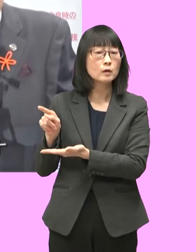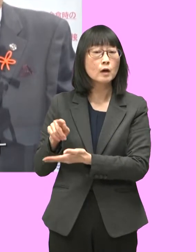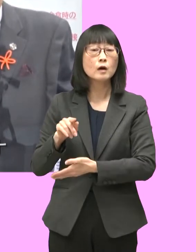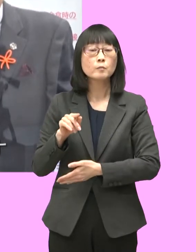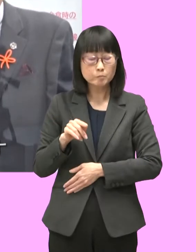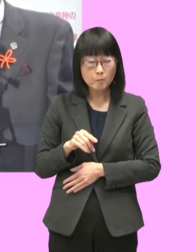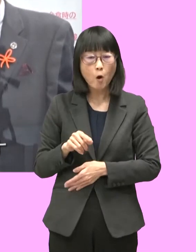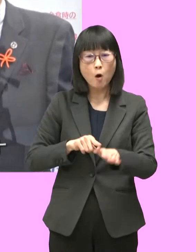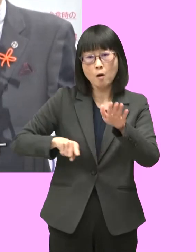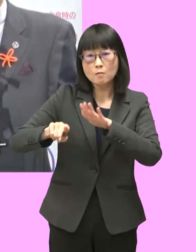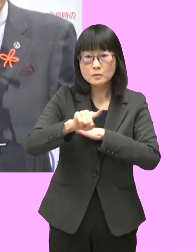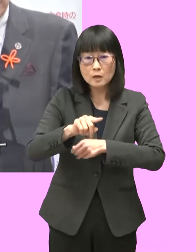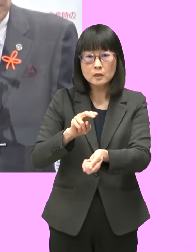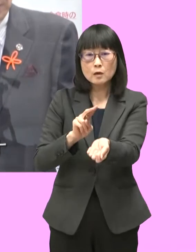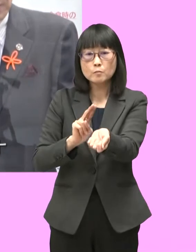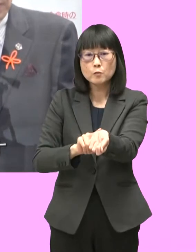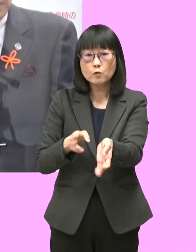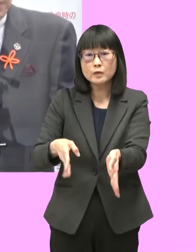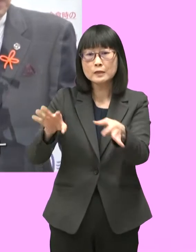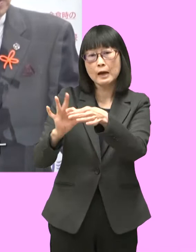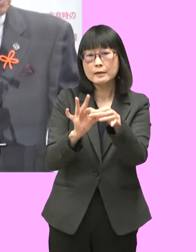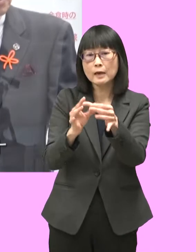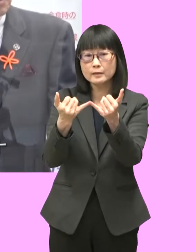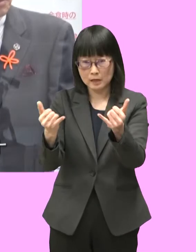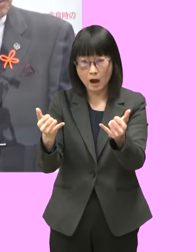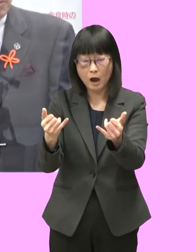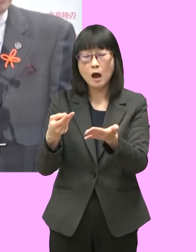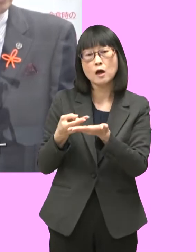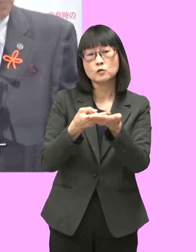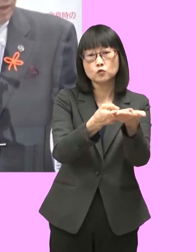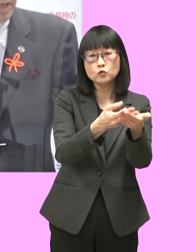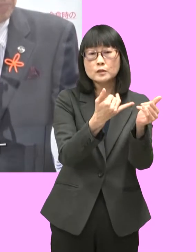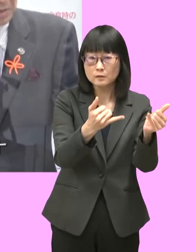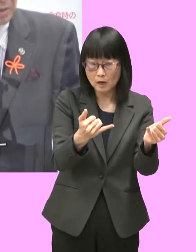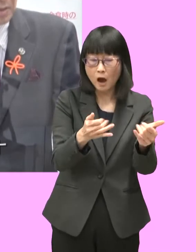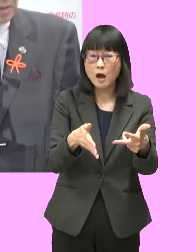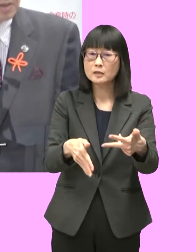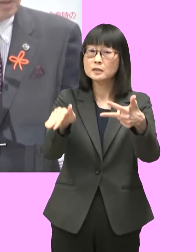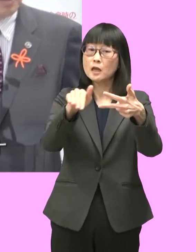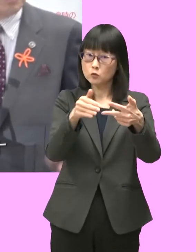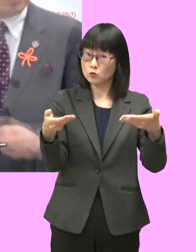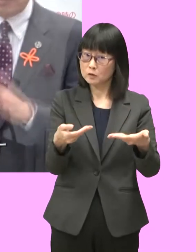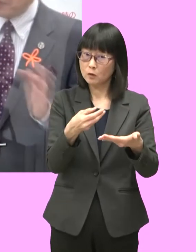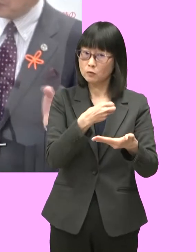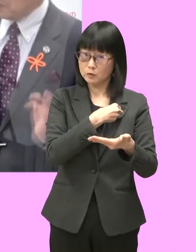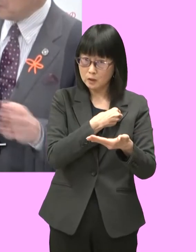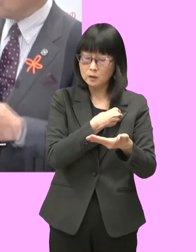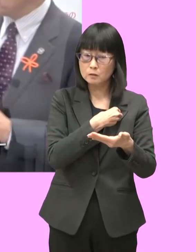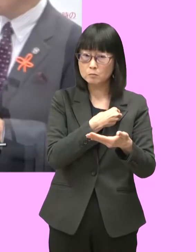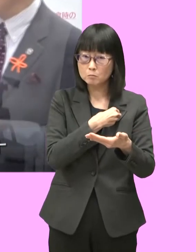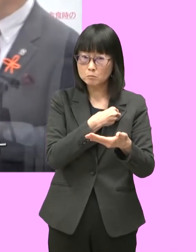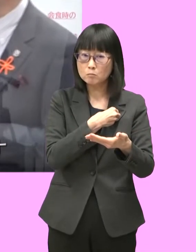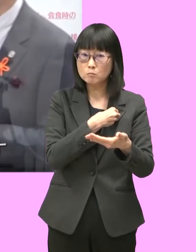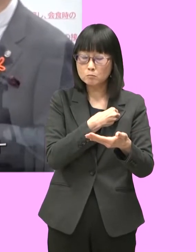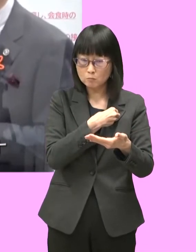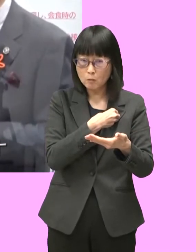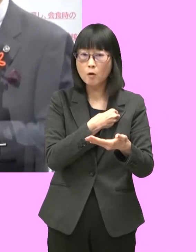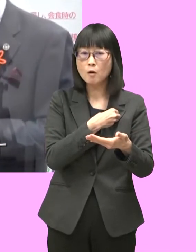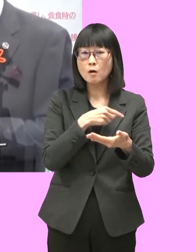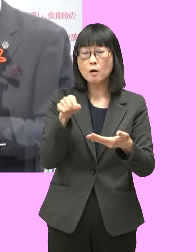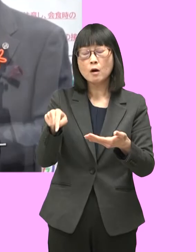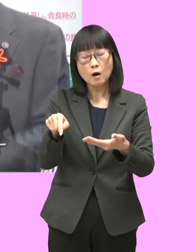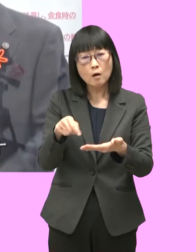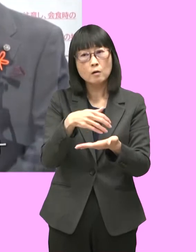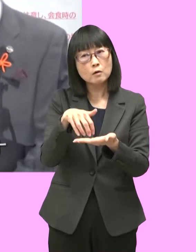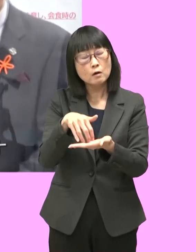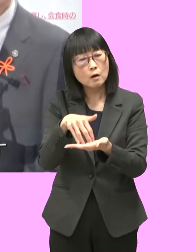事者、それから入院患者さん、それから施設の従事者も入ります。で、まだ十分な数字の見込みが取れて